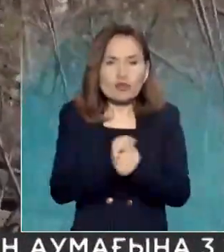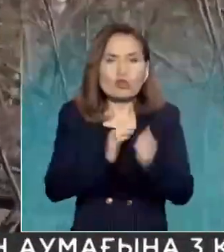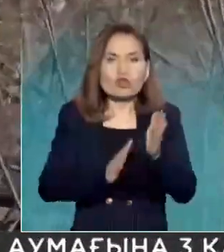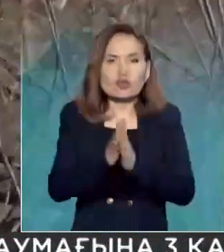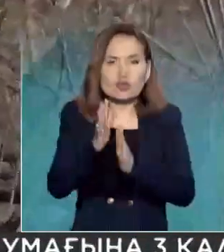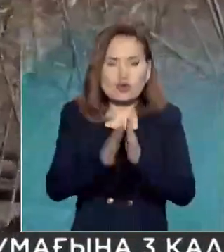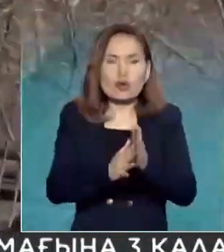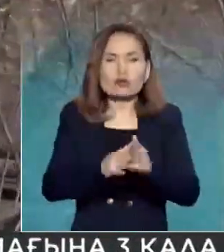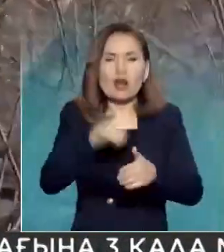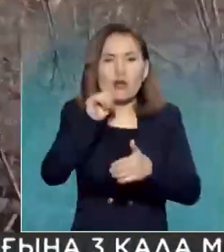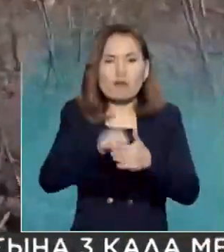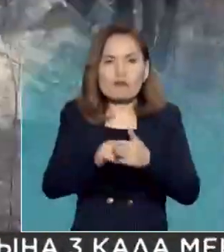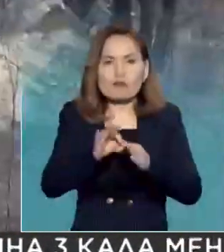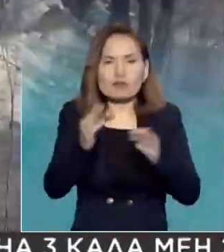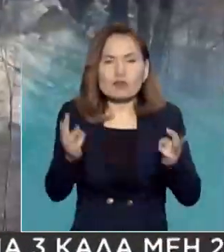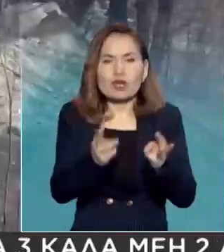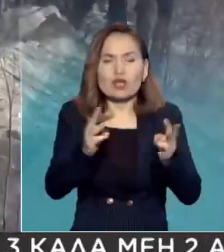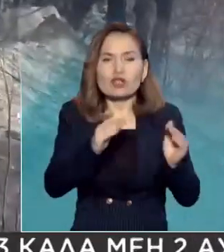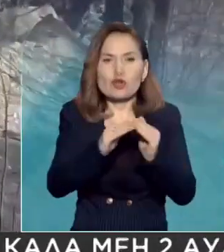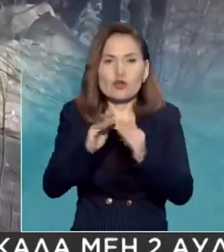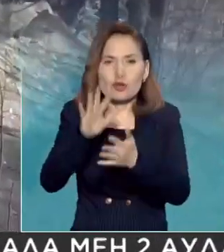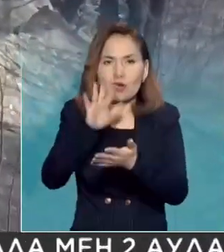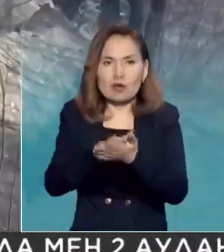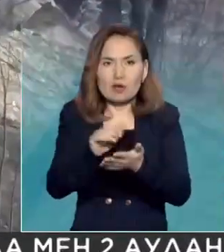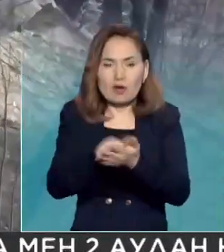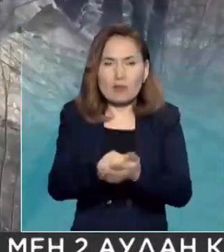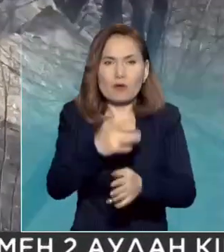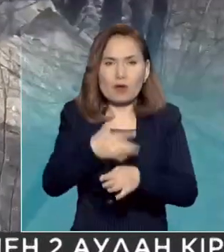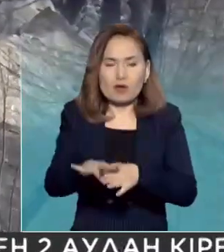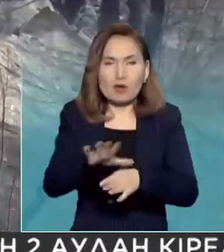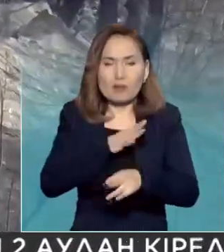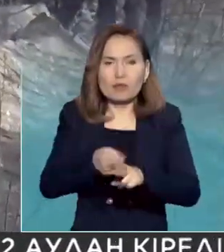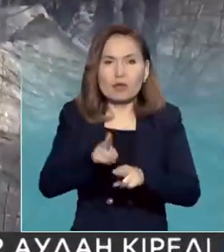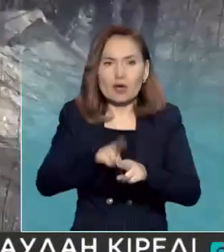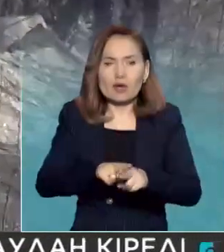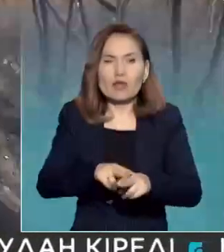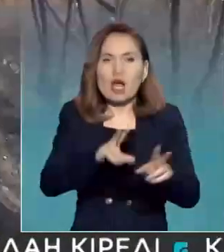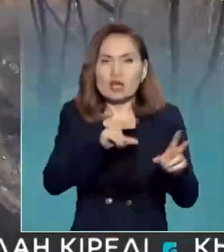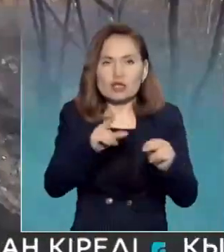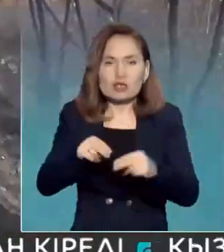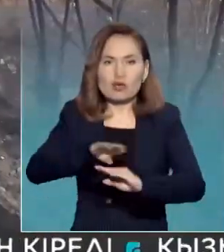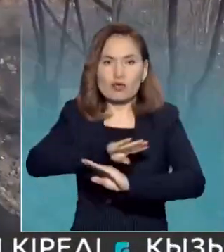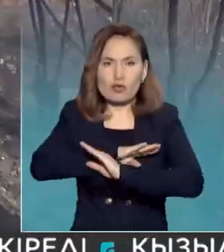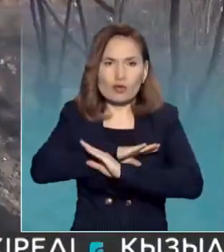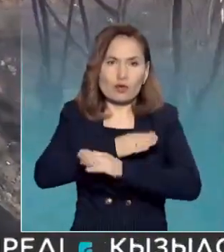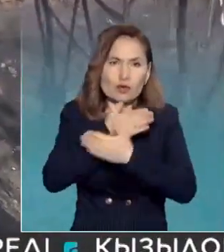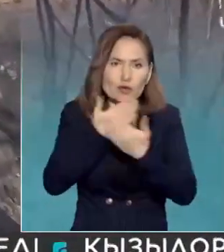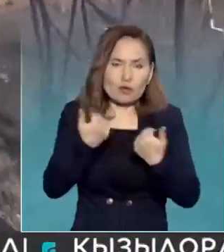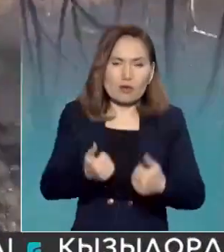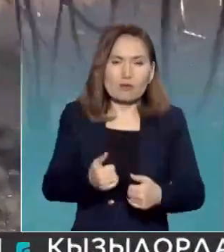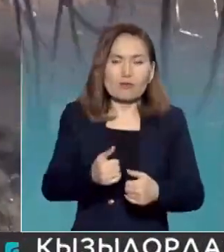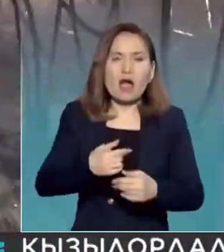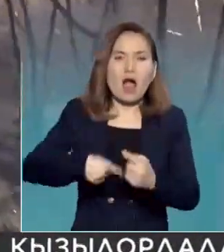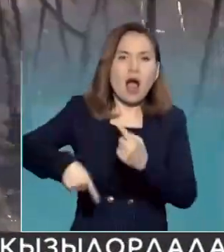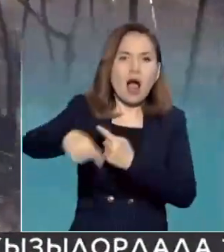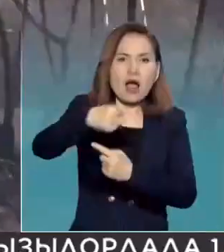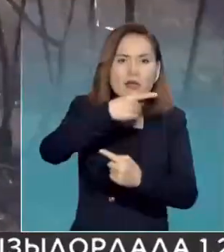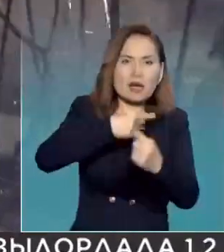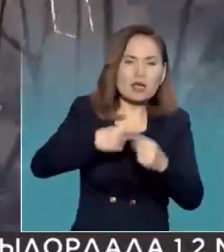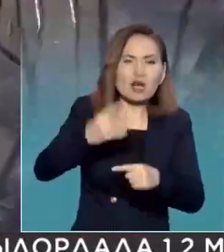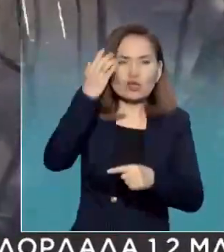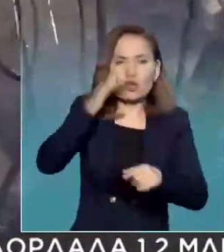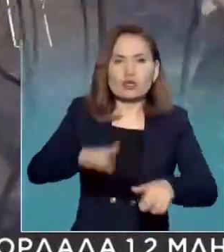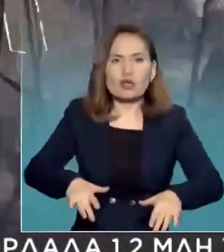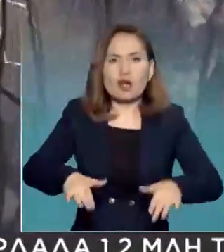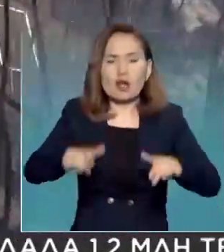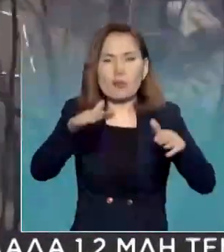үй жанып кетті. Адам шығыны тіркелген жоқ. Оқыс оқиға кезінде иелері үйінде болмаған. Айналаның бәрі көк түтін, от шеттегі